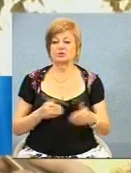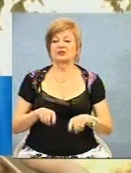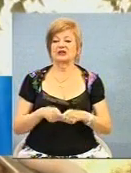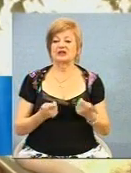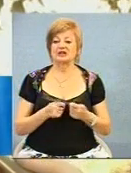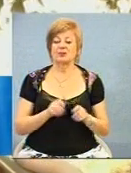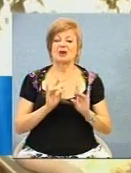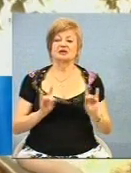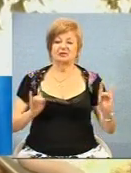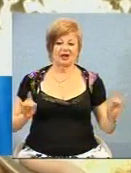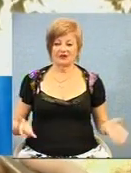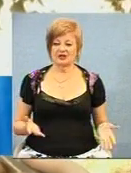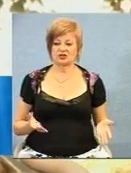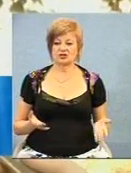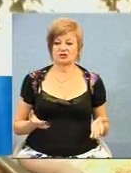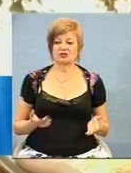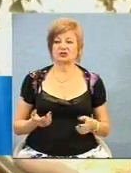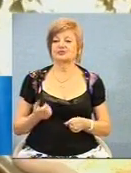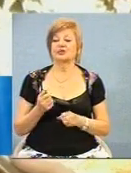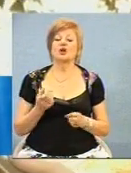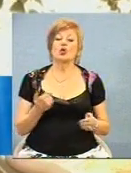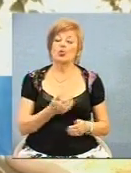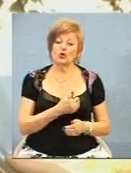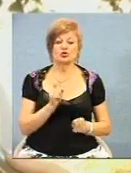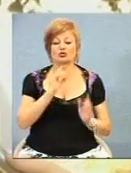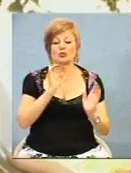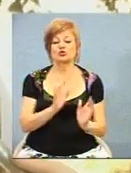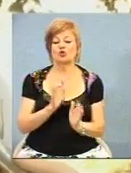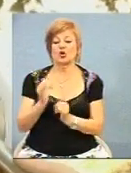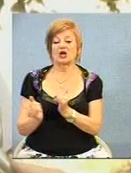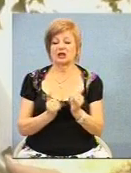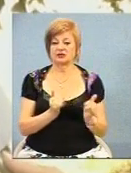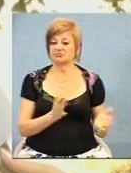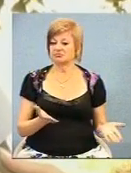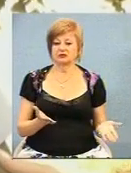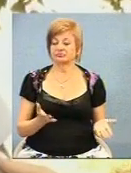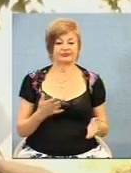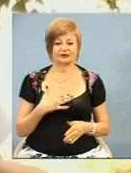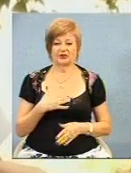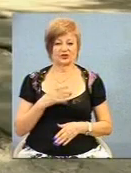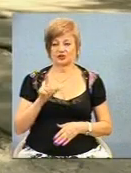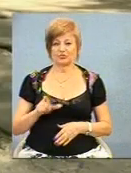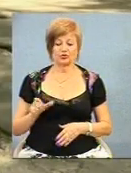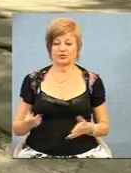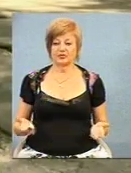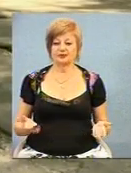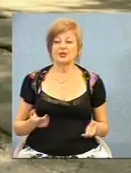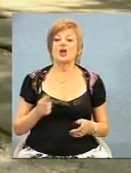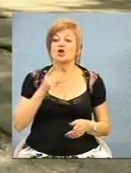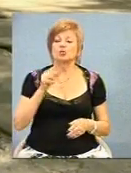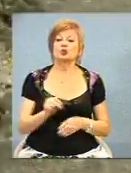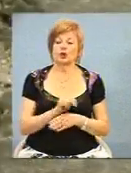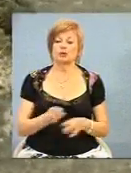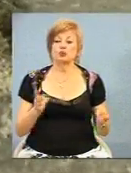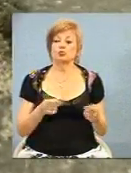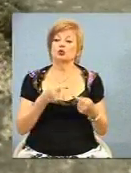ламають лавочки і так далі, і так далі. Я хотіла, щоб це зберігалося і як-то оцінювалося нашими місцевими жителями. Тим часом ремонту